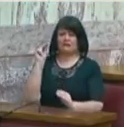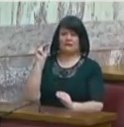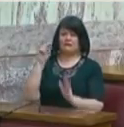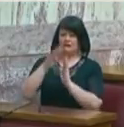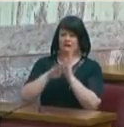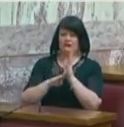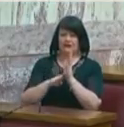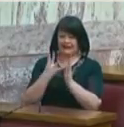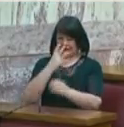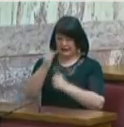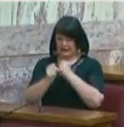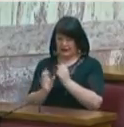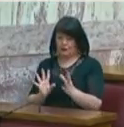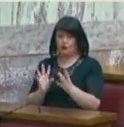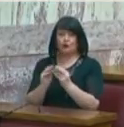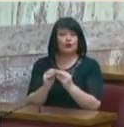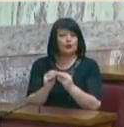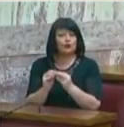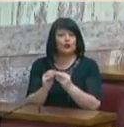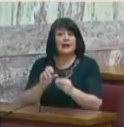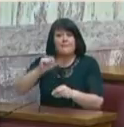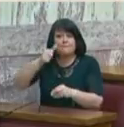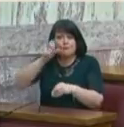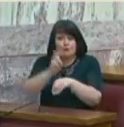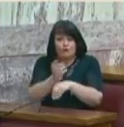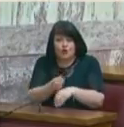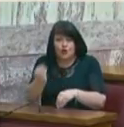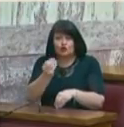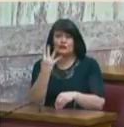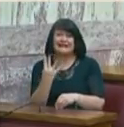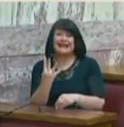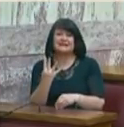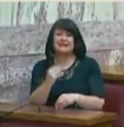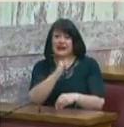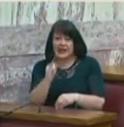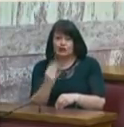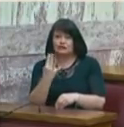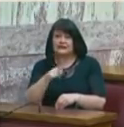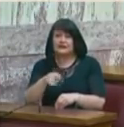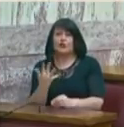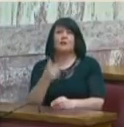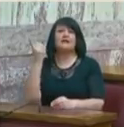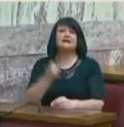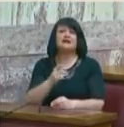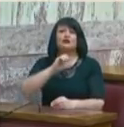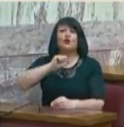επόμενη τετραετία με πρωτογενή πλεονάσματα ύψους 4 έως 4,5% του ΑΕΠ.